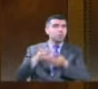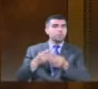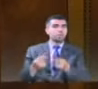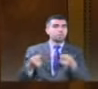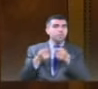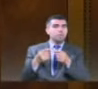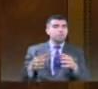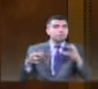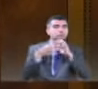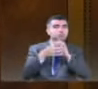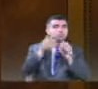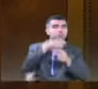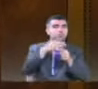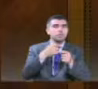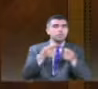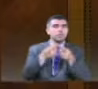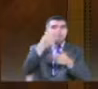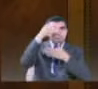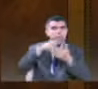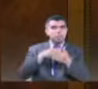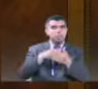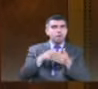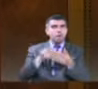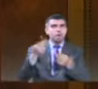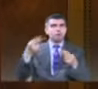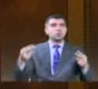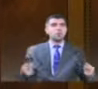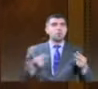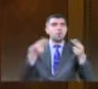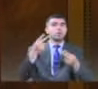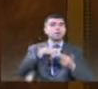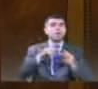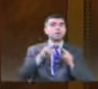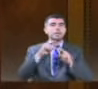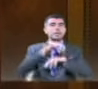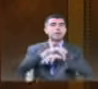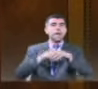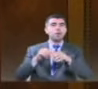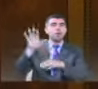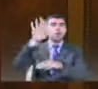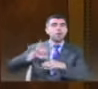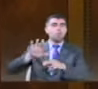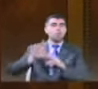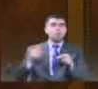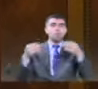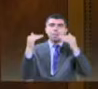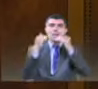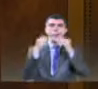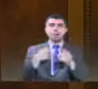الاندماج التدريجي للمغرب في السوق الداخلية للاتحاد الأوروبي بناء على